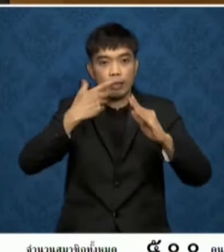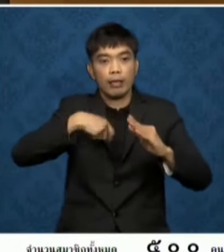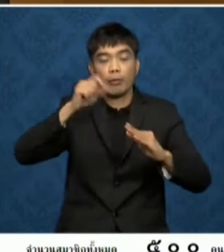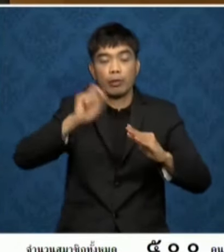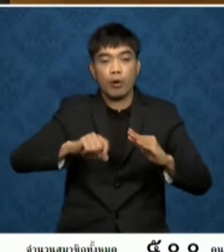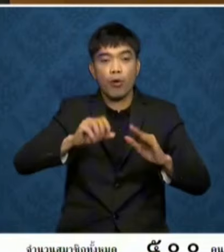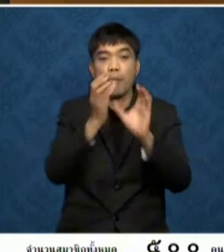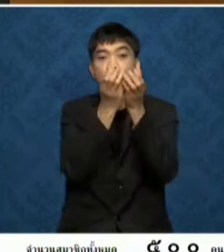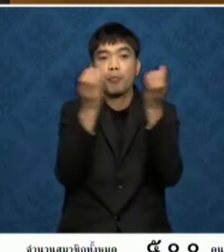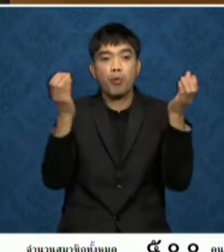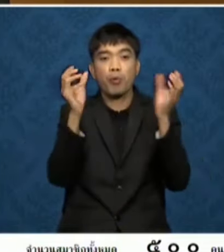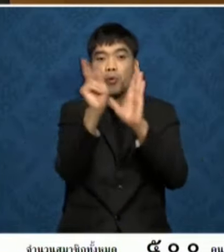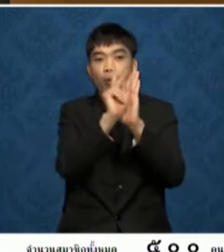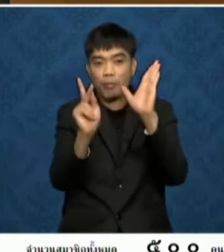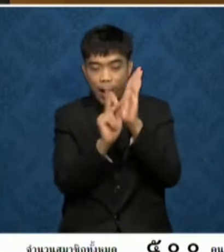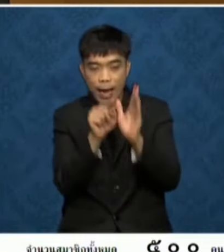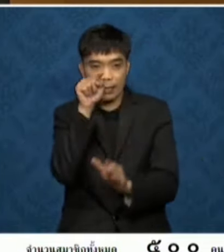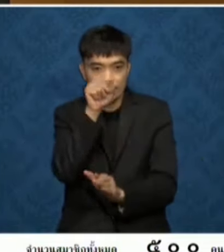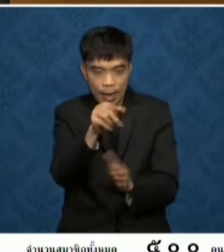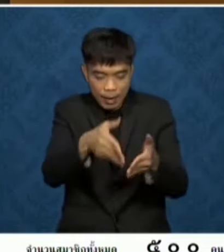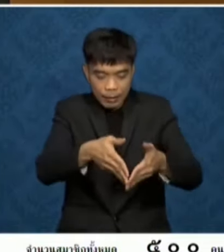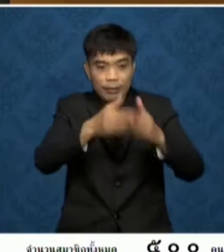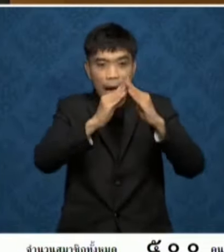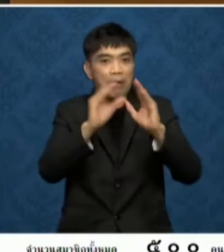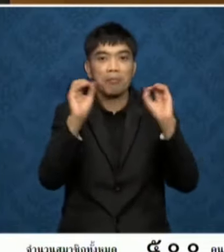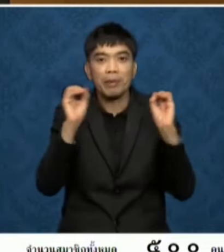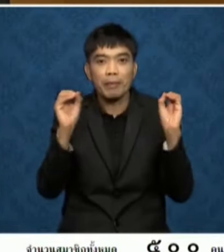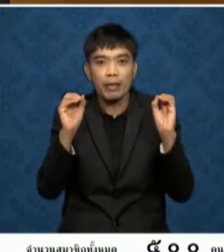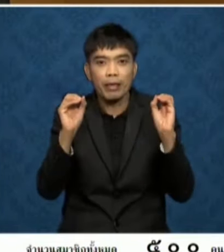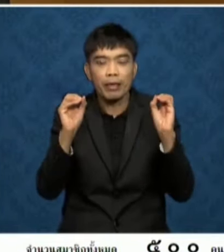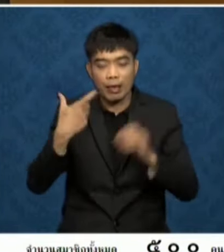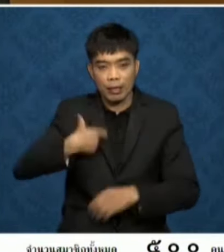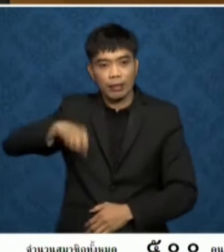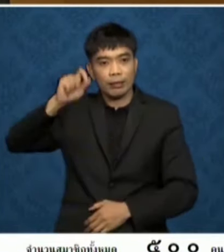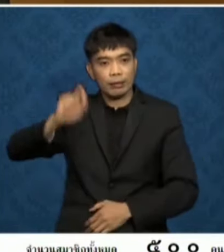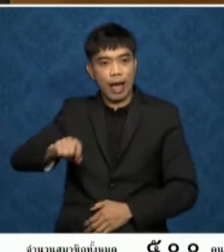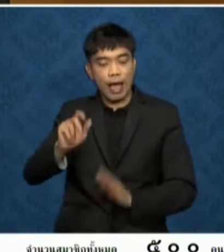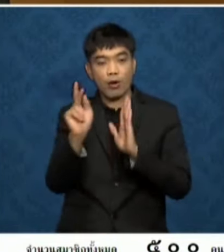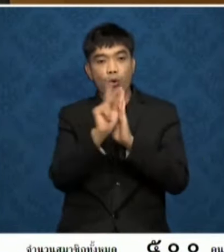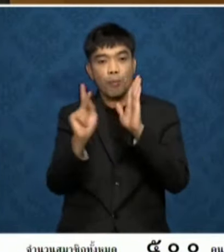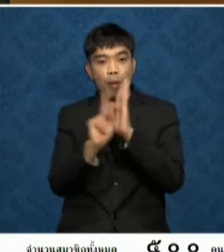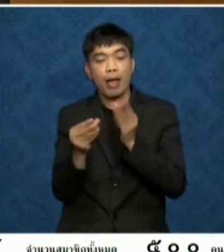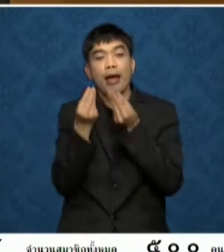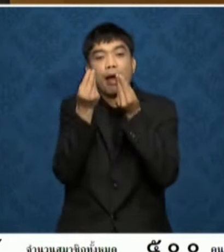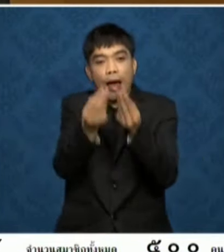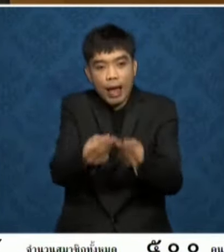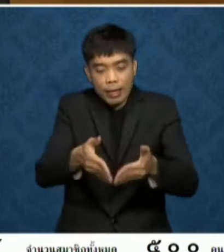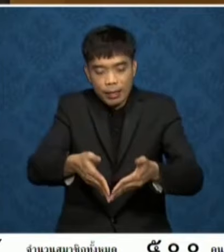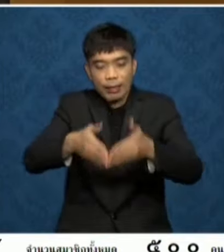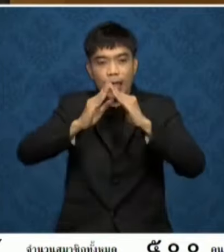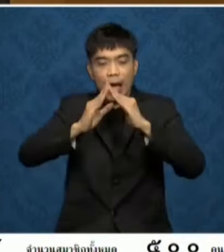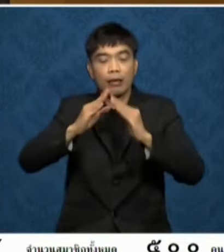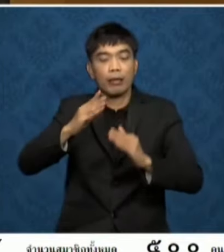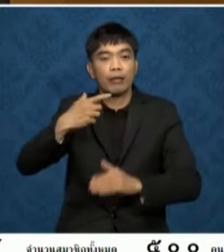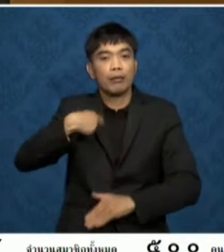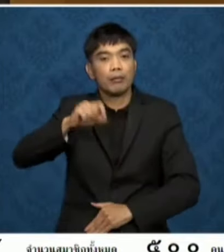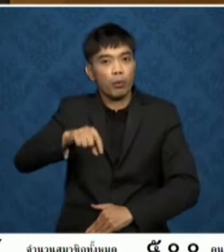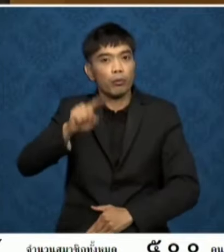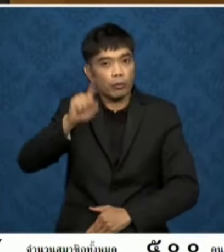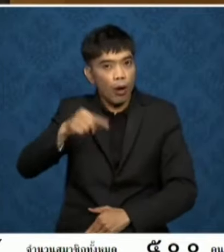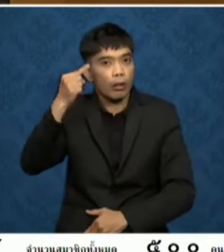เดิมเนี่ยไม่มีกฎหมายจัดตั้งนะคำวิจัยศาลรัฐธรรมนูญที่ไม่มีกฎหมายจัดตั้งมันก็เป็นเรื่องที่ต้องไปคิดเอ